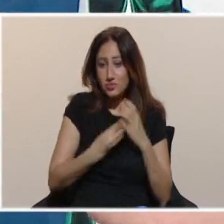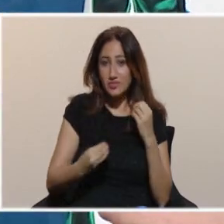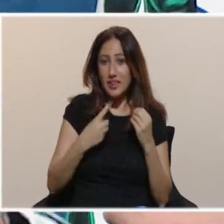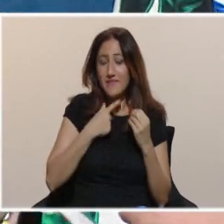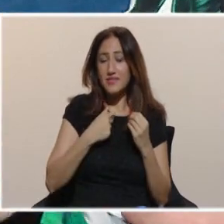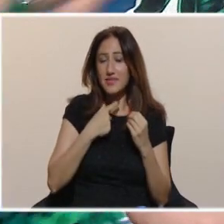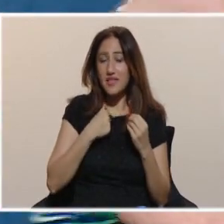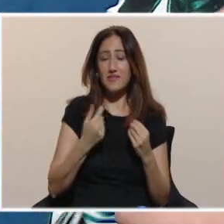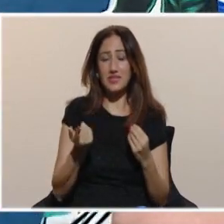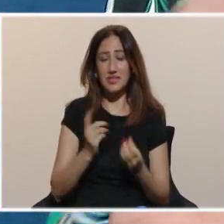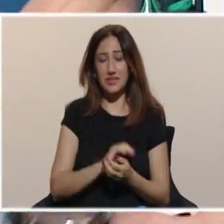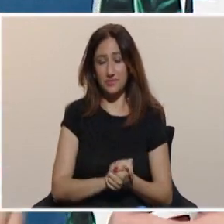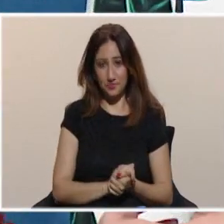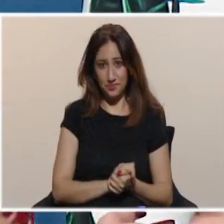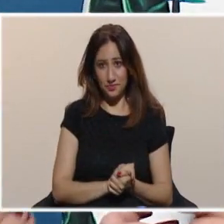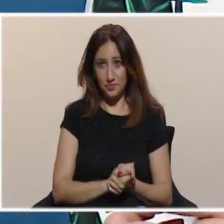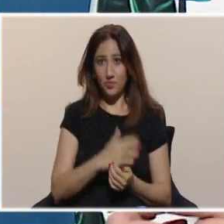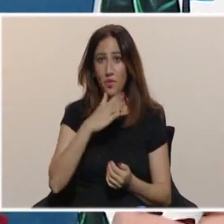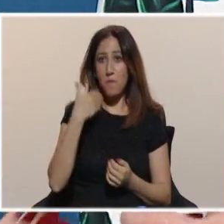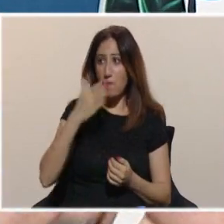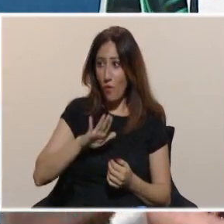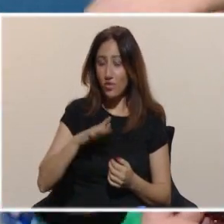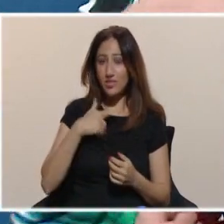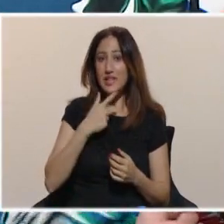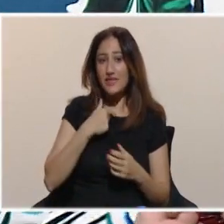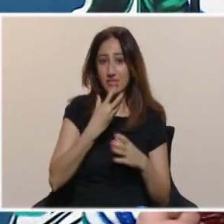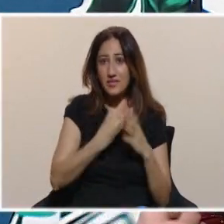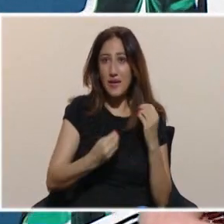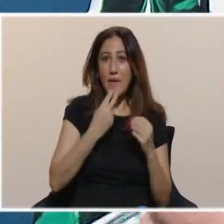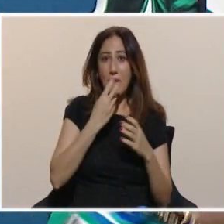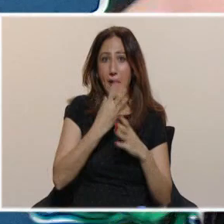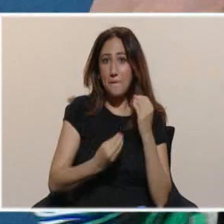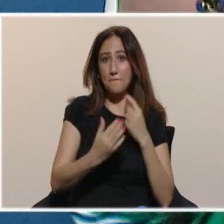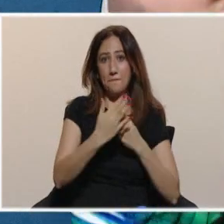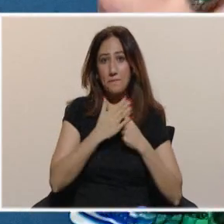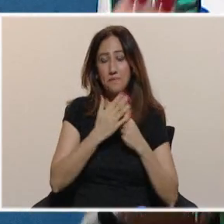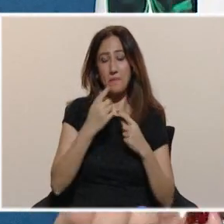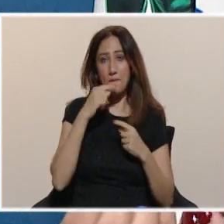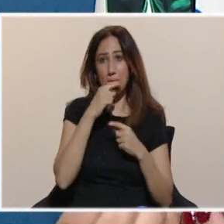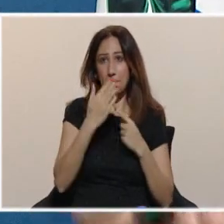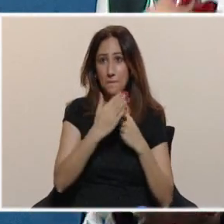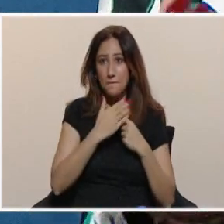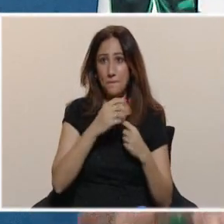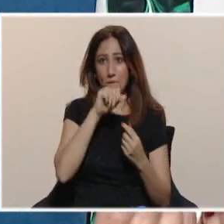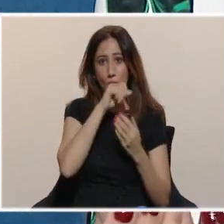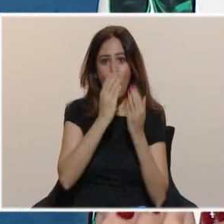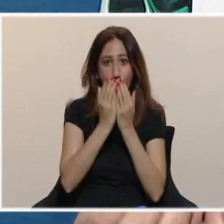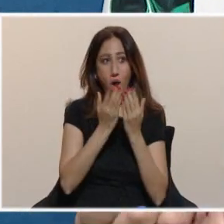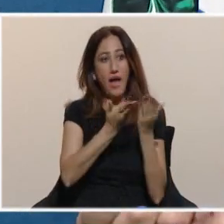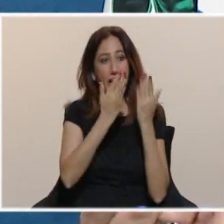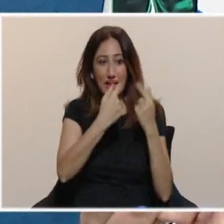الدنيا. نفسي لو انا مت في يوم من الايام ابني او بنتي يختموا لي قران، يدعوا